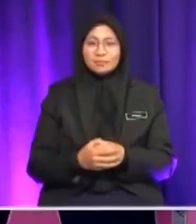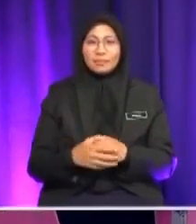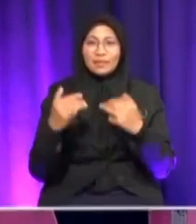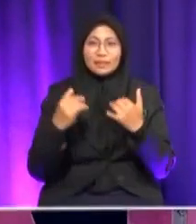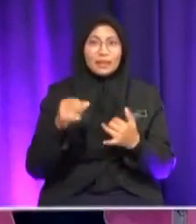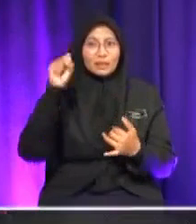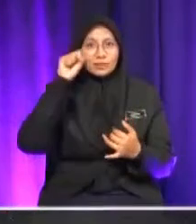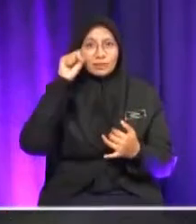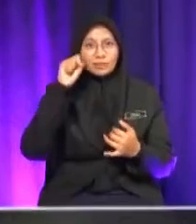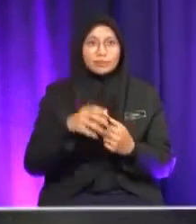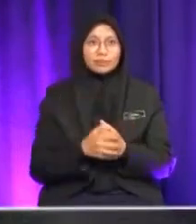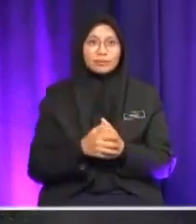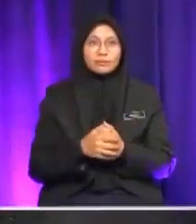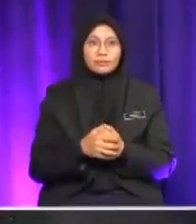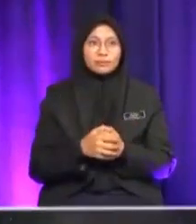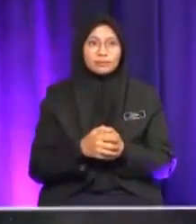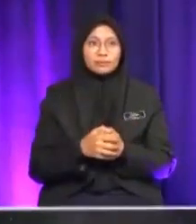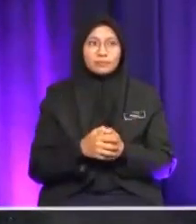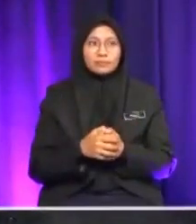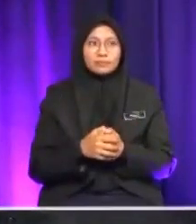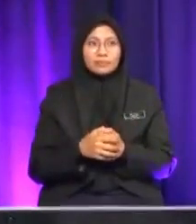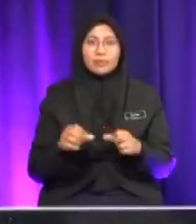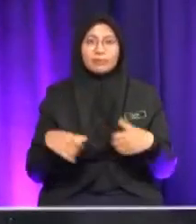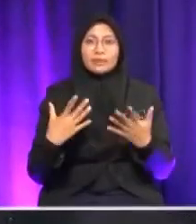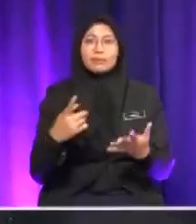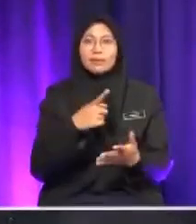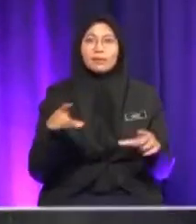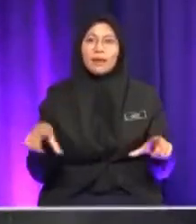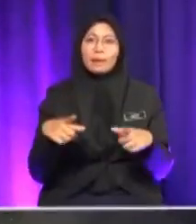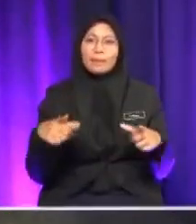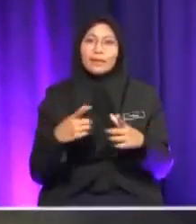Subhanu. Bagaimana Subhanu mengamalkan pengurusan perbelanjaan dalam kehidupan harian, Subhanu?